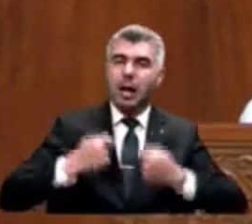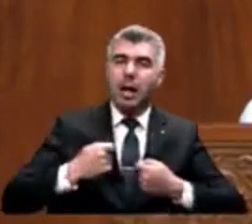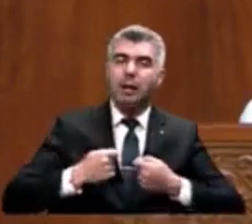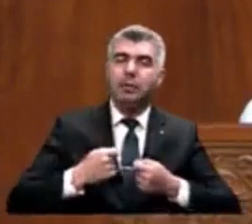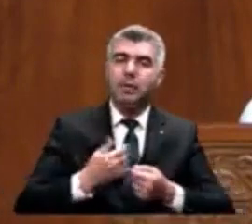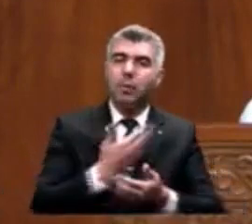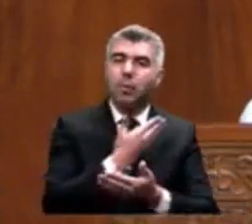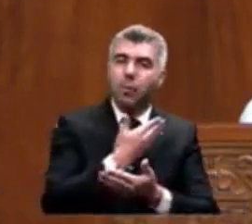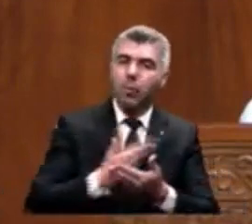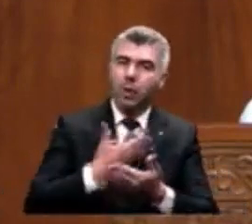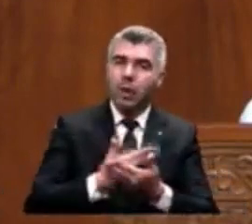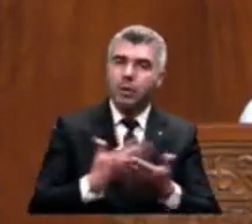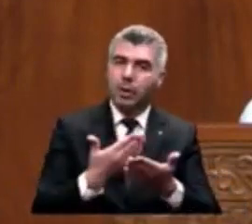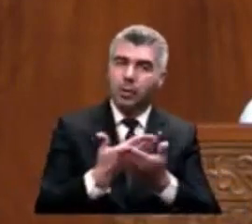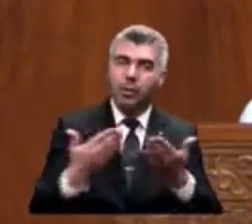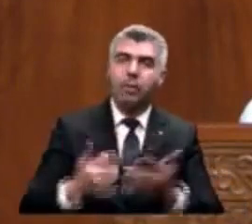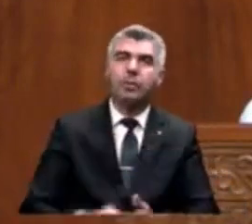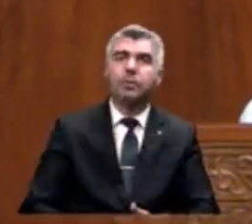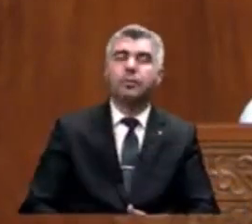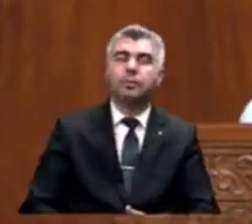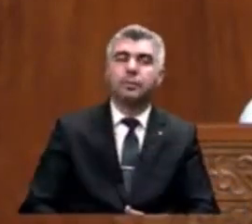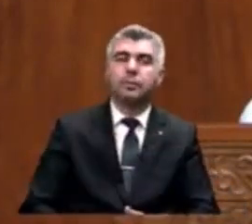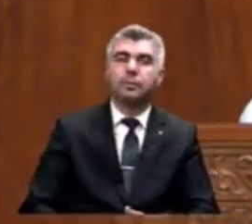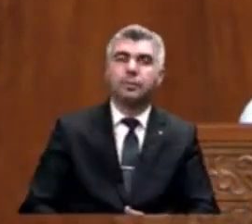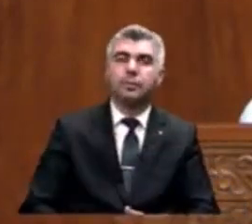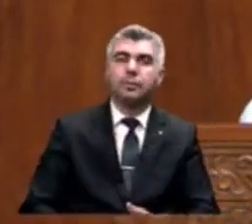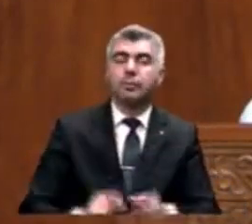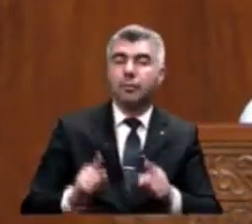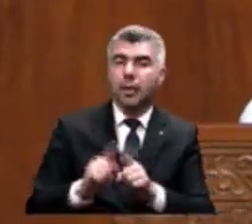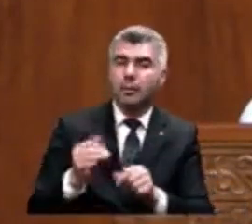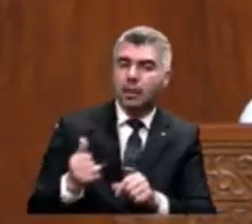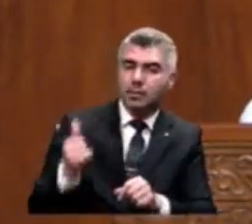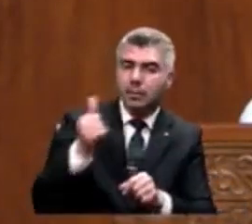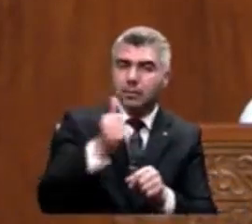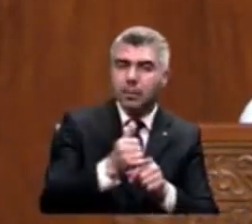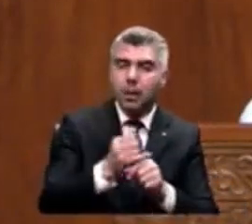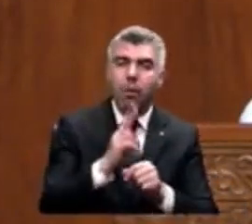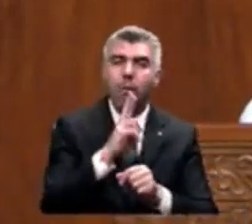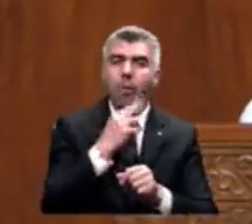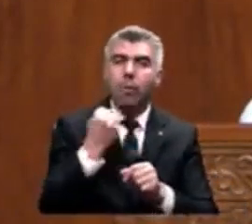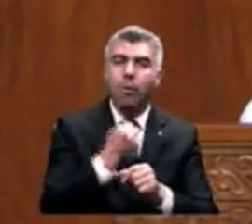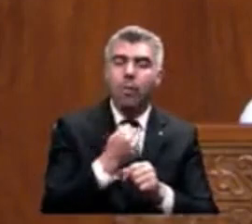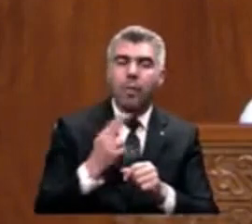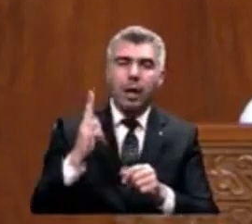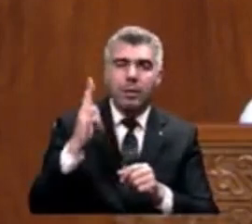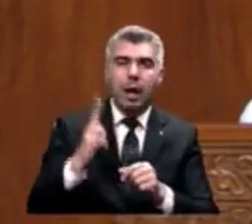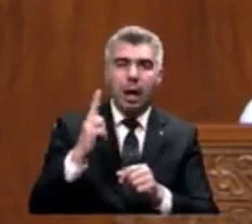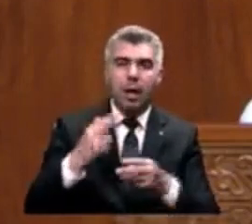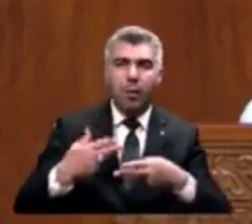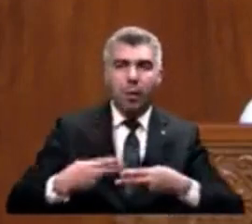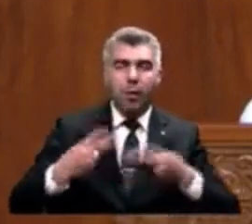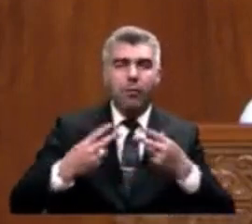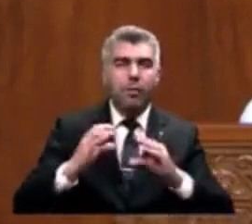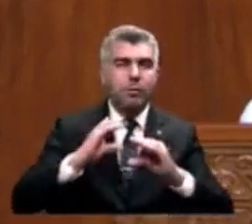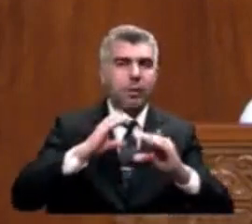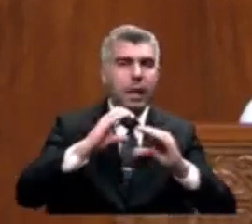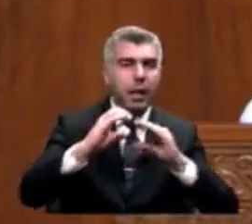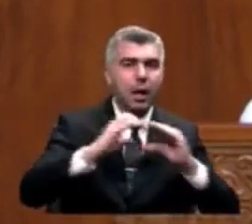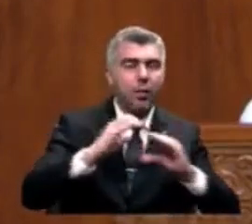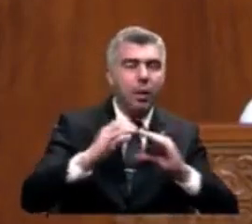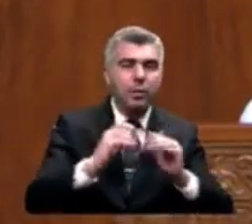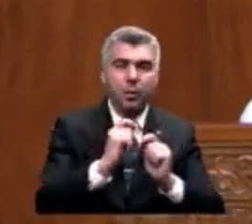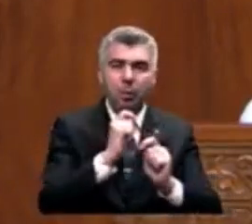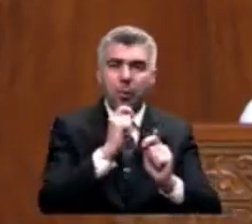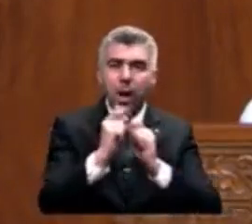والسادة المستشارات والمستشارون المحترمون، منذ تعيين هذه الحكومة انطلقت جولات الحوار واستمرت